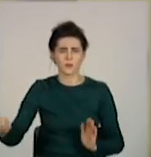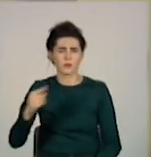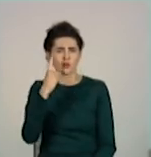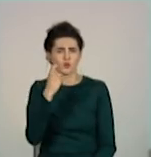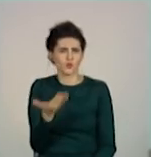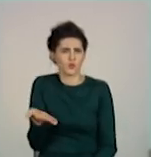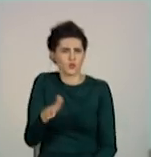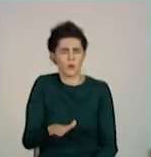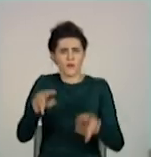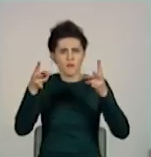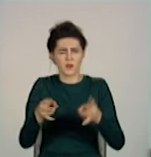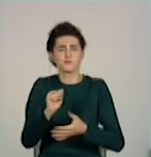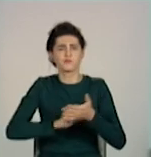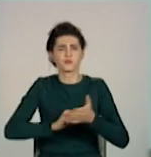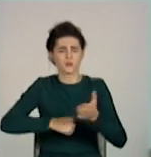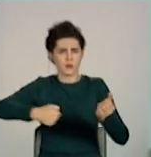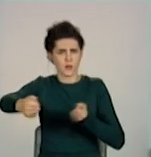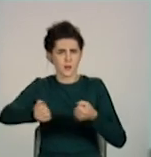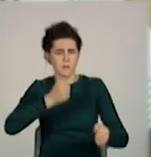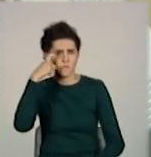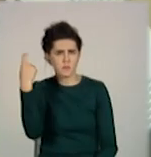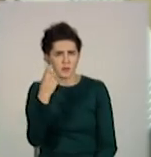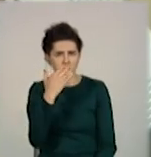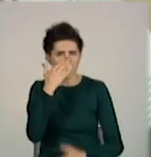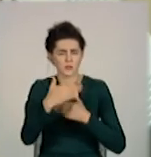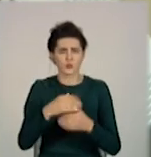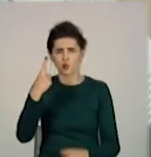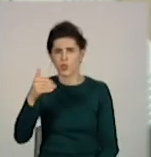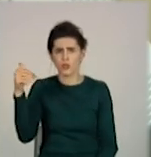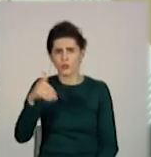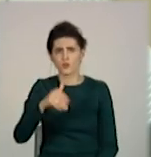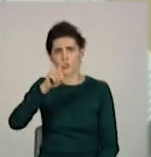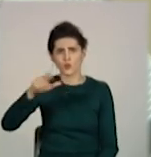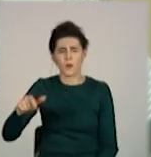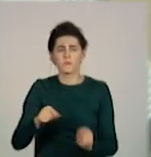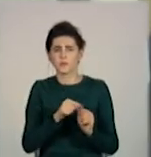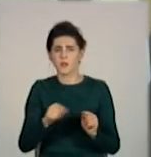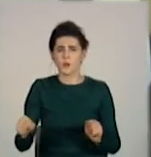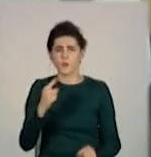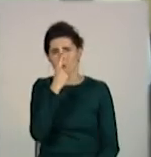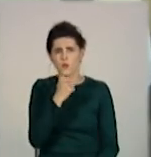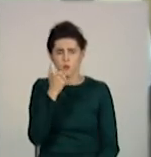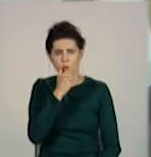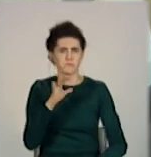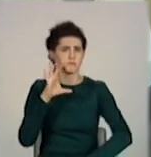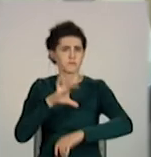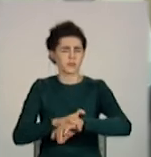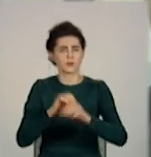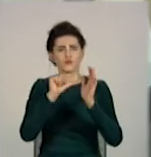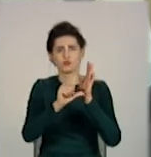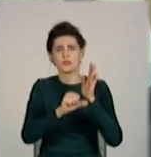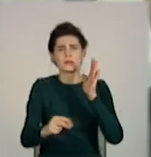аварій. Поліцейські затримали майже 1000 нетверезих шоферів. А цього року в стані алкогольного сп'яніння зловили